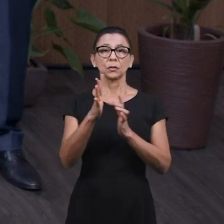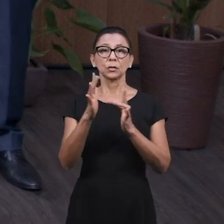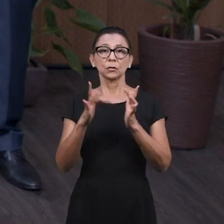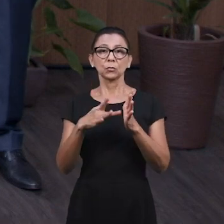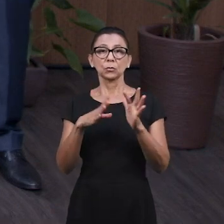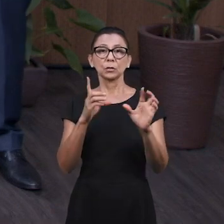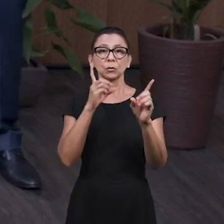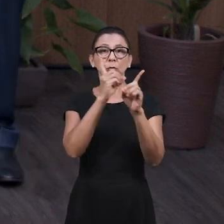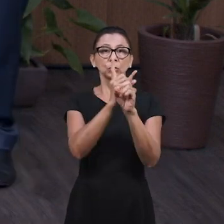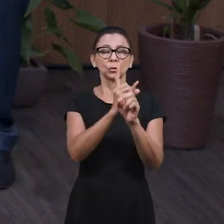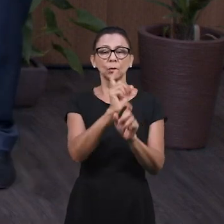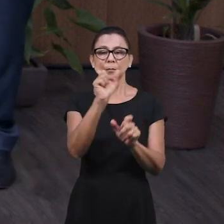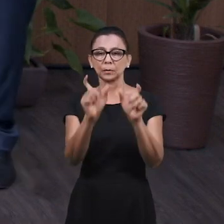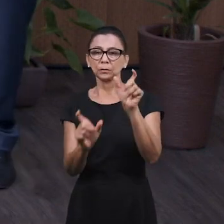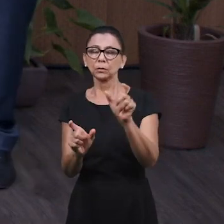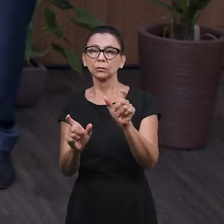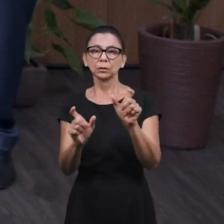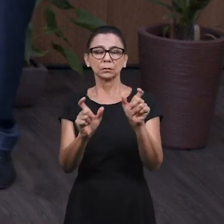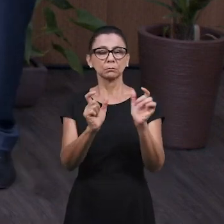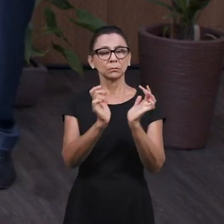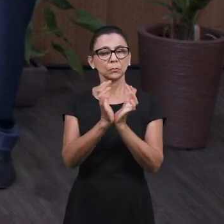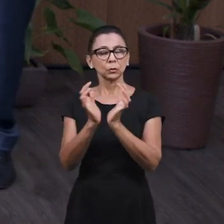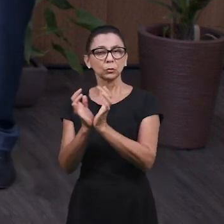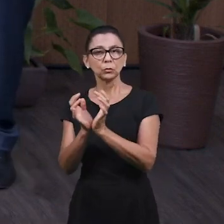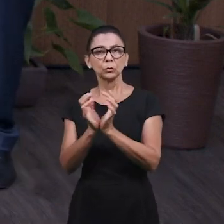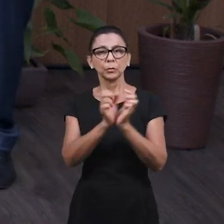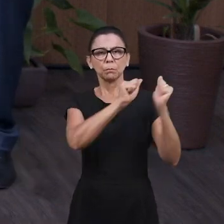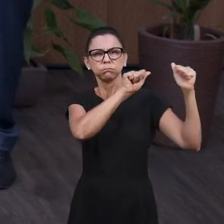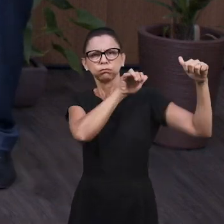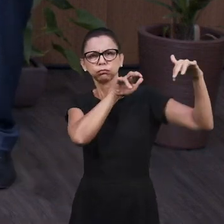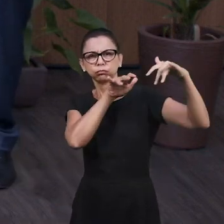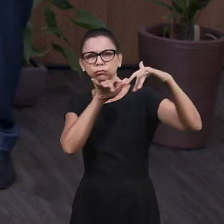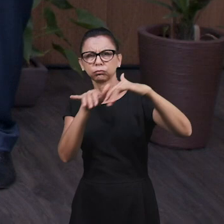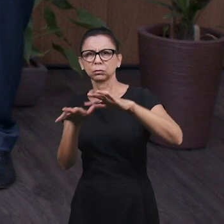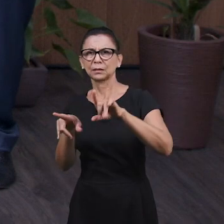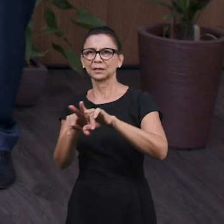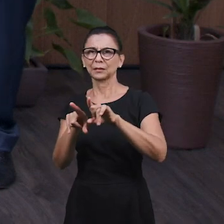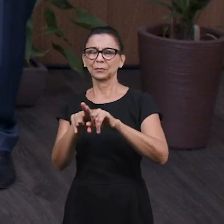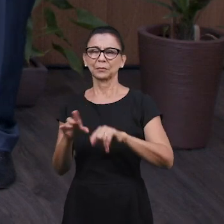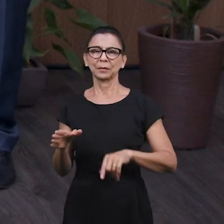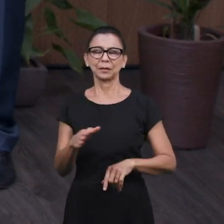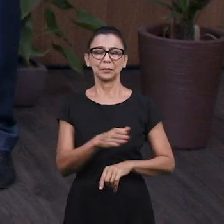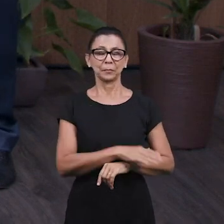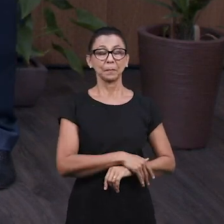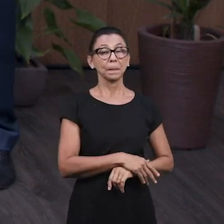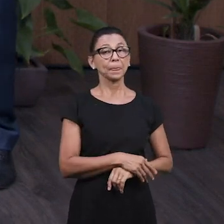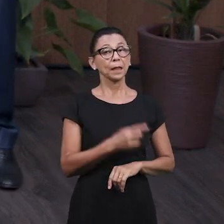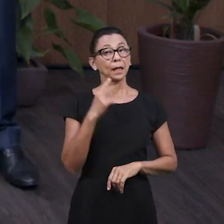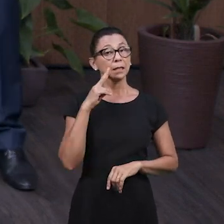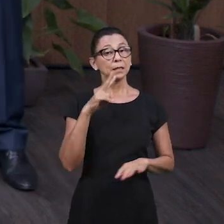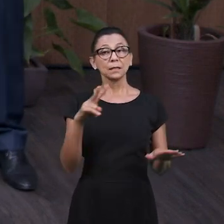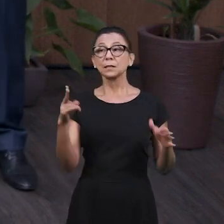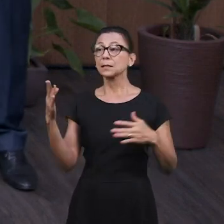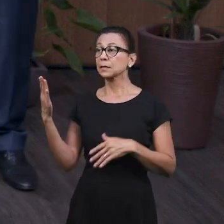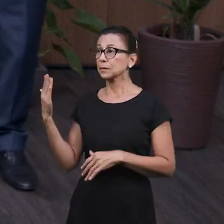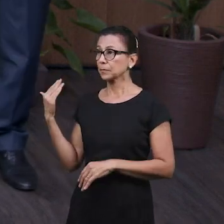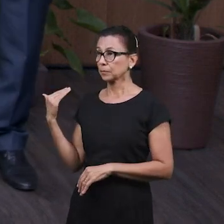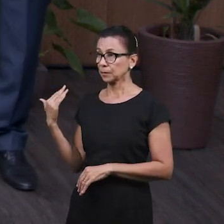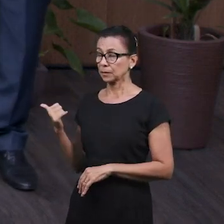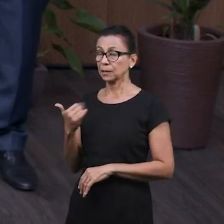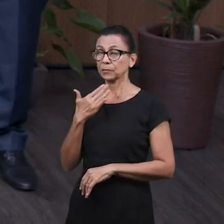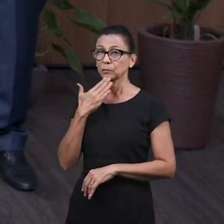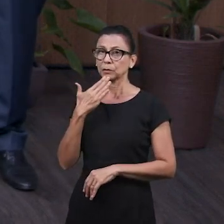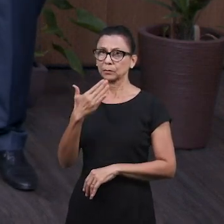des rencontres du Seigneur Jésus avec des personnes, avec des groupes et foules, Pasteur Sergio. Et dans le volet